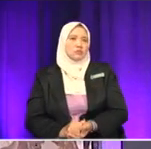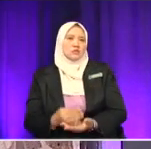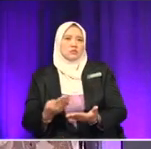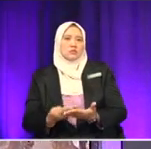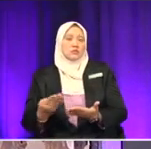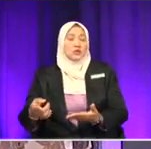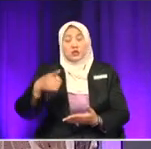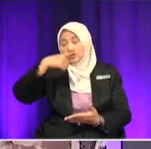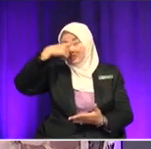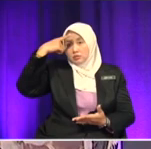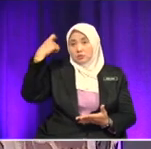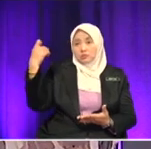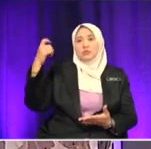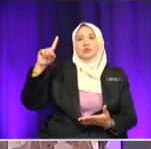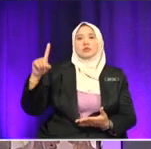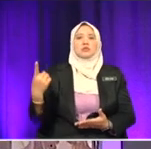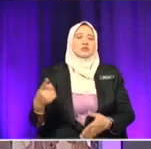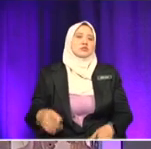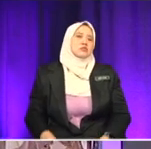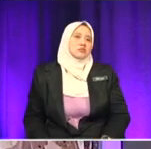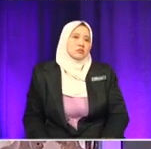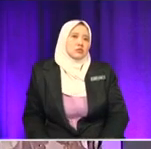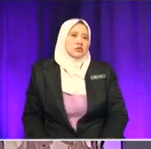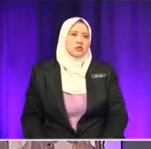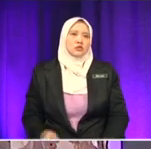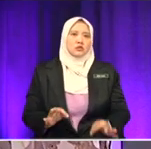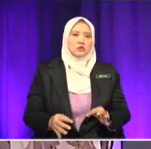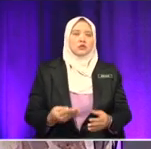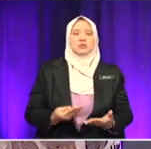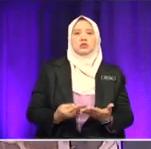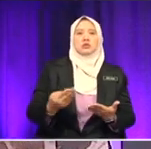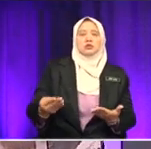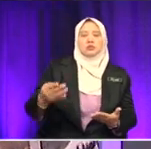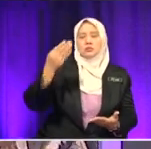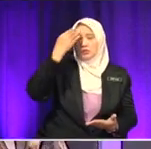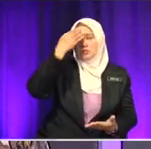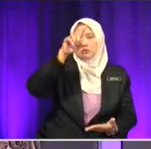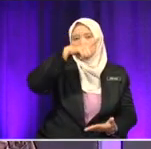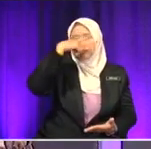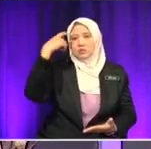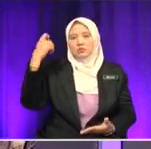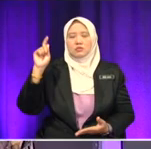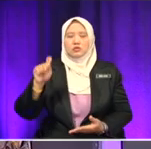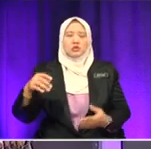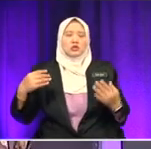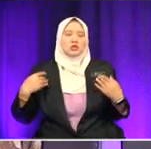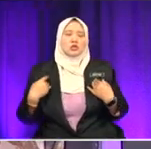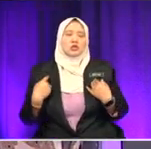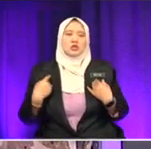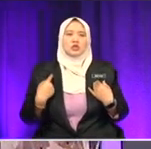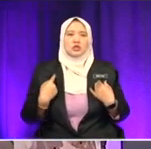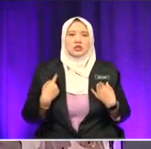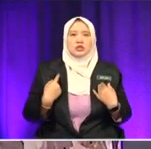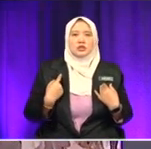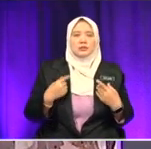tadi ingat eh, kalau inference kita beri sebab. Bila beri sebab, maksudnya jawapan kita mesti ada perkataan kerana.